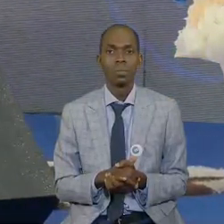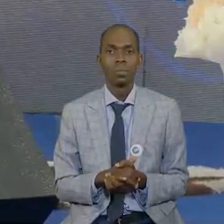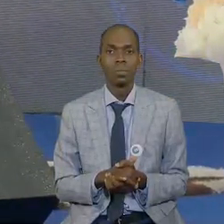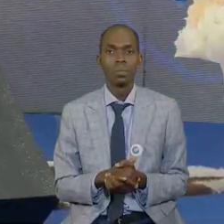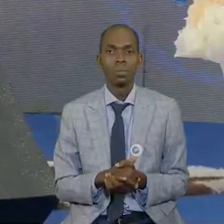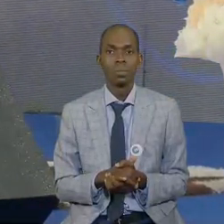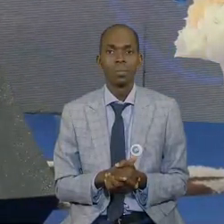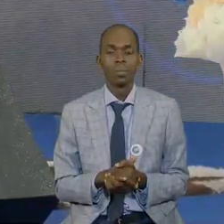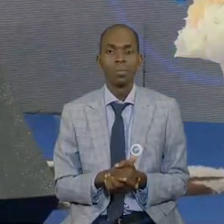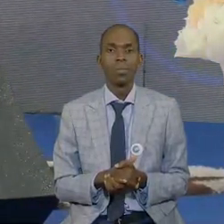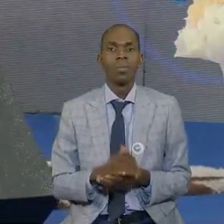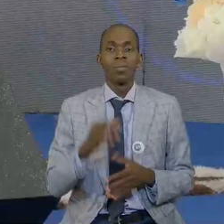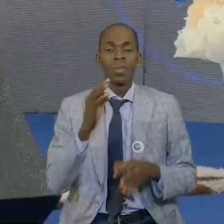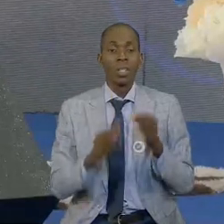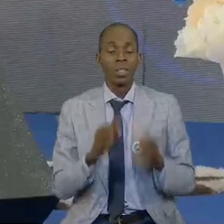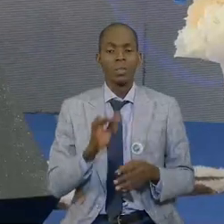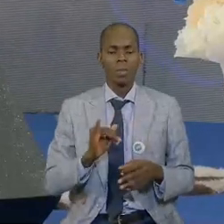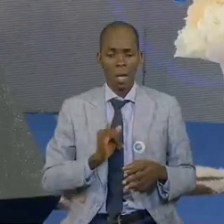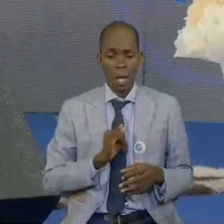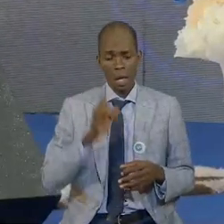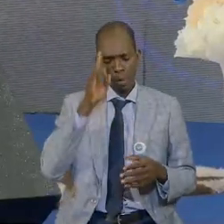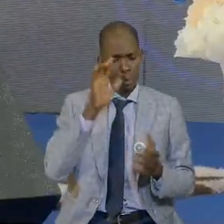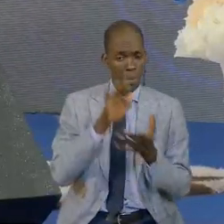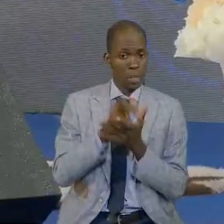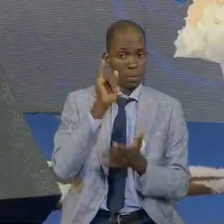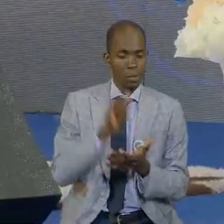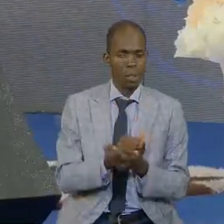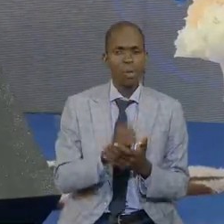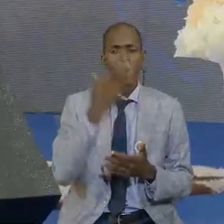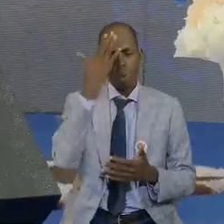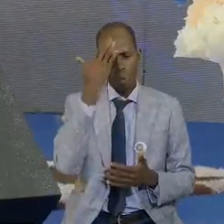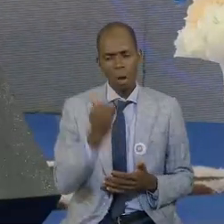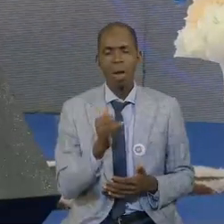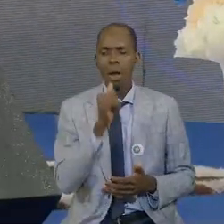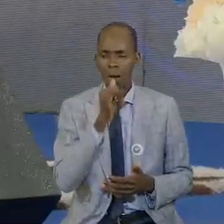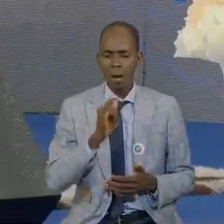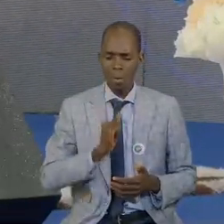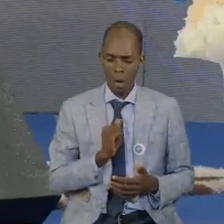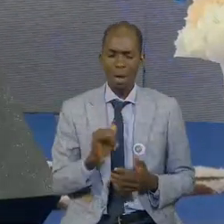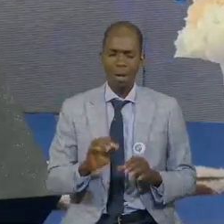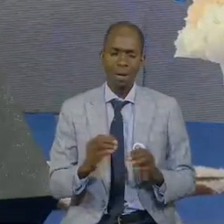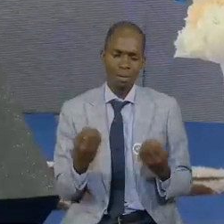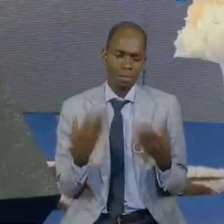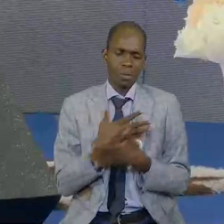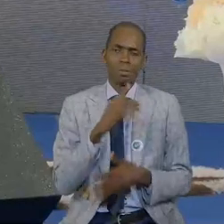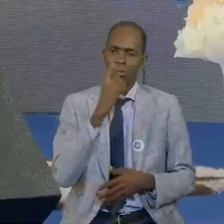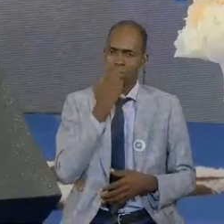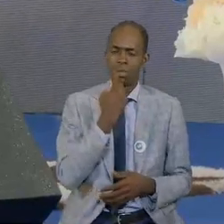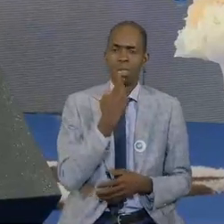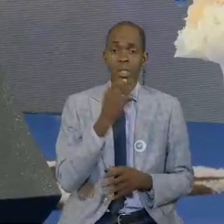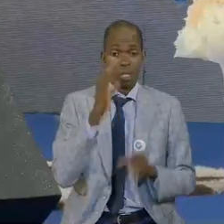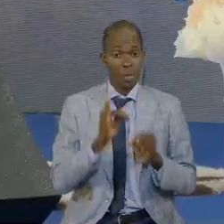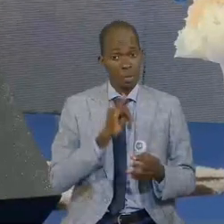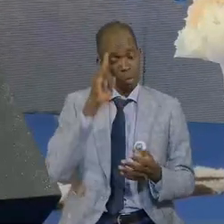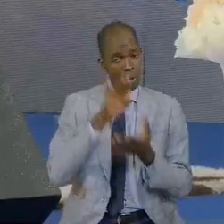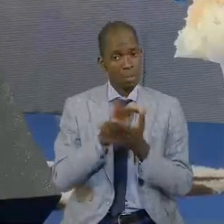If I believe that, why am I afraid? Alors si je crois cela, pourquoi j'ai peur? If I believe that, why am I discouraged? Si je crois cela,